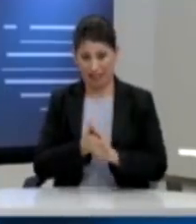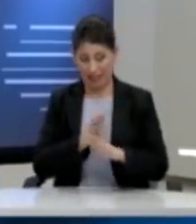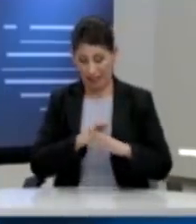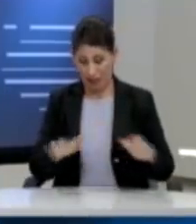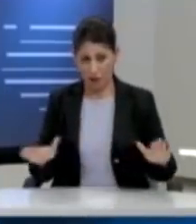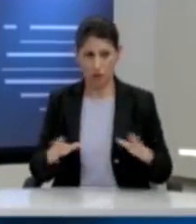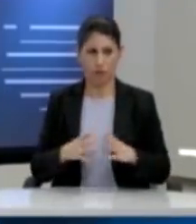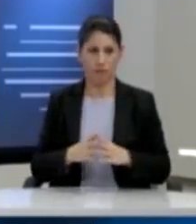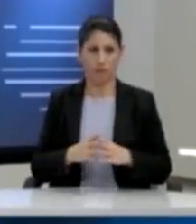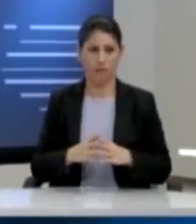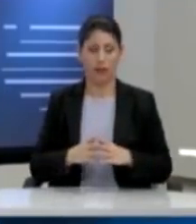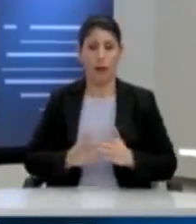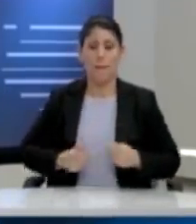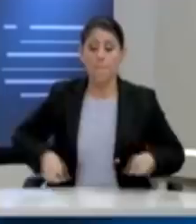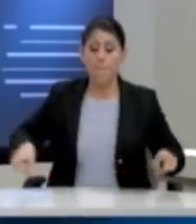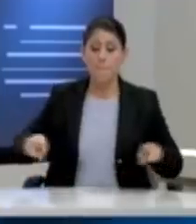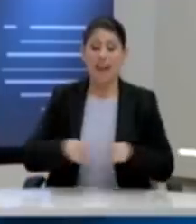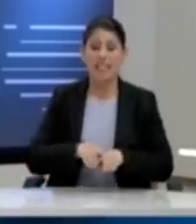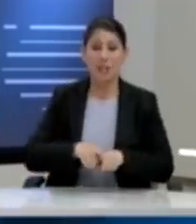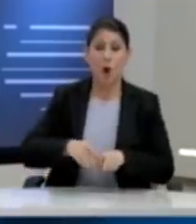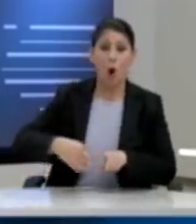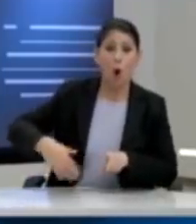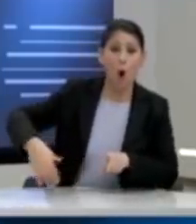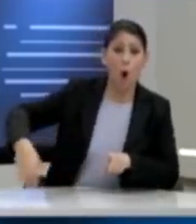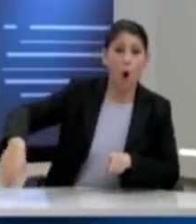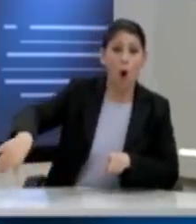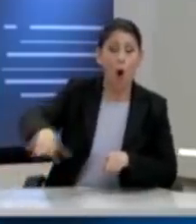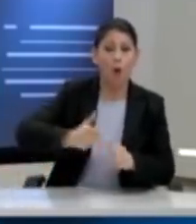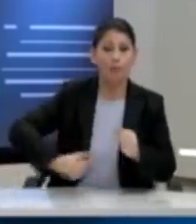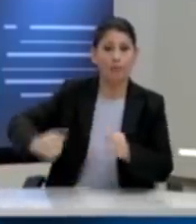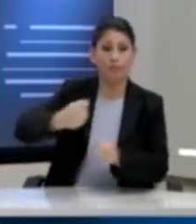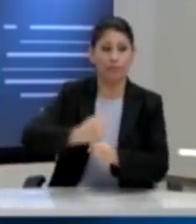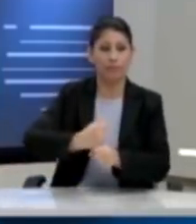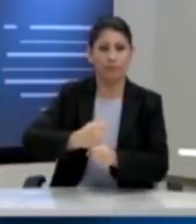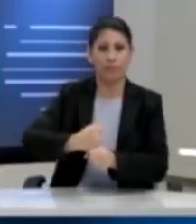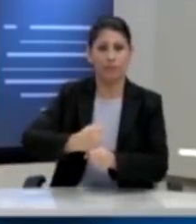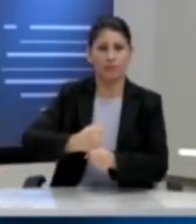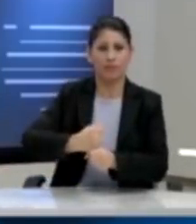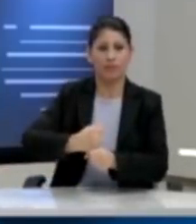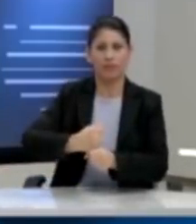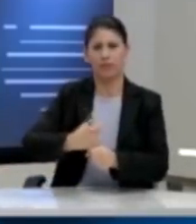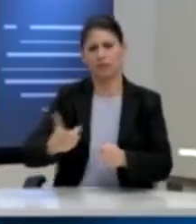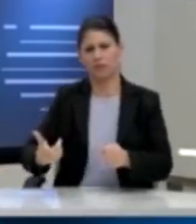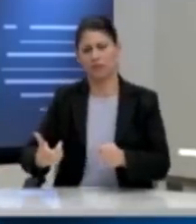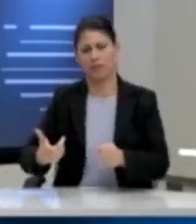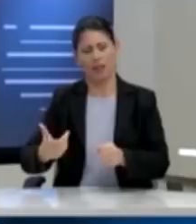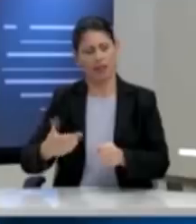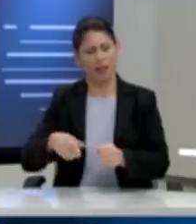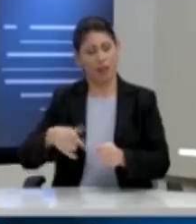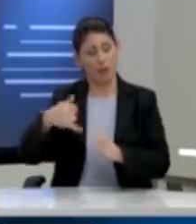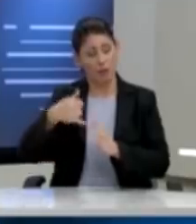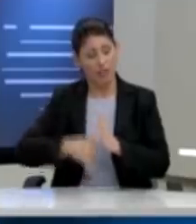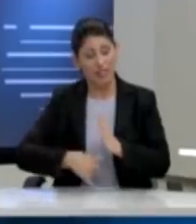δευτερόλεπτα. Μαζί όλοι, χωροστατούντος σήμερα το ΣΥΡΙΖΑ επειδή είναι κυβέρνηση, όχι δεν θα τα έκαναν οι άλλα.